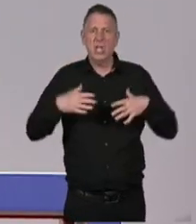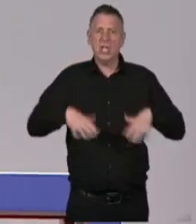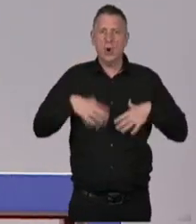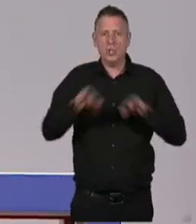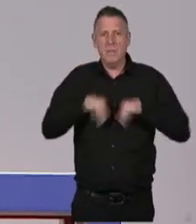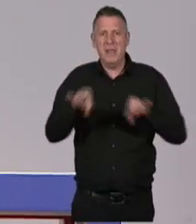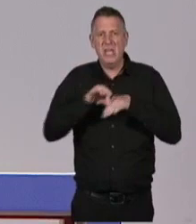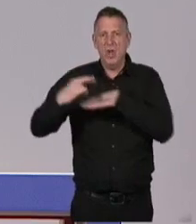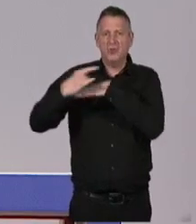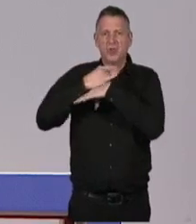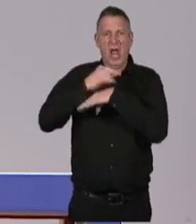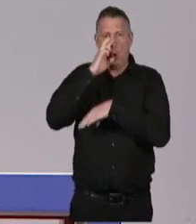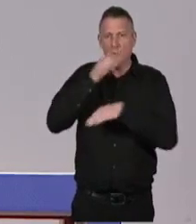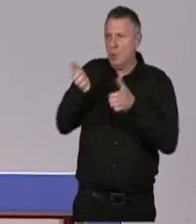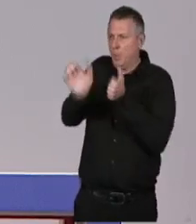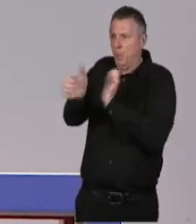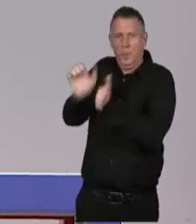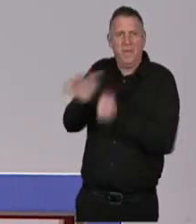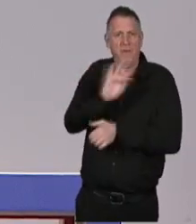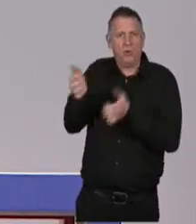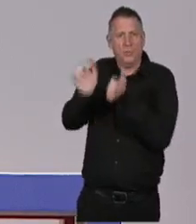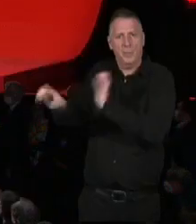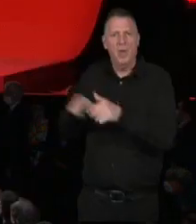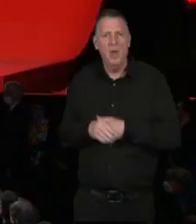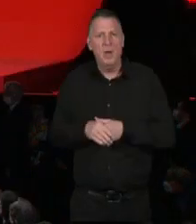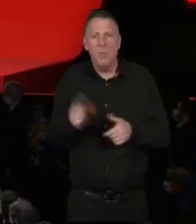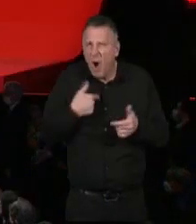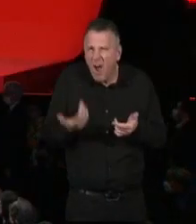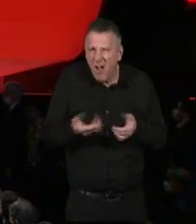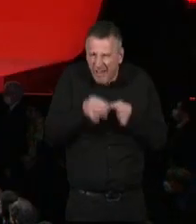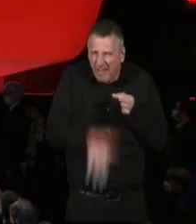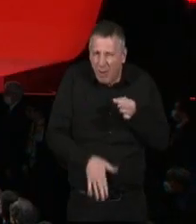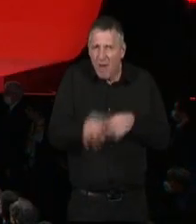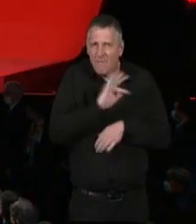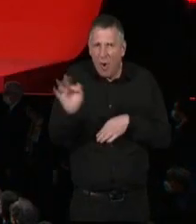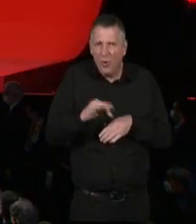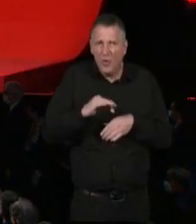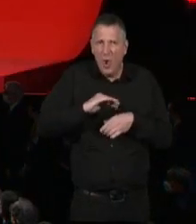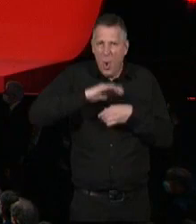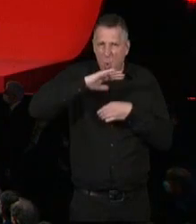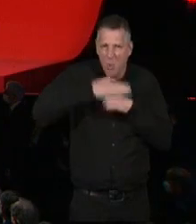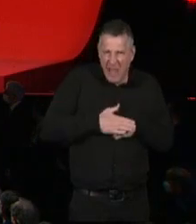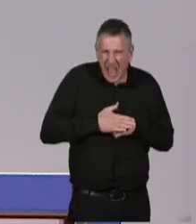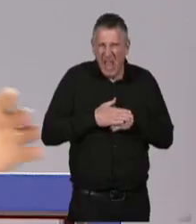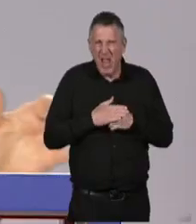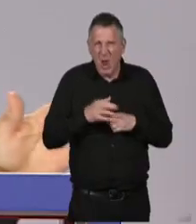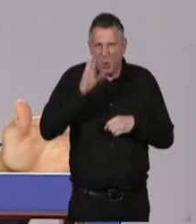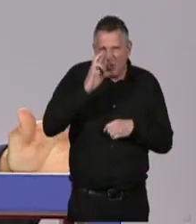je ne me résous pas à voir la France humiliée en Australie, au Mali ou en